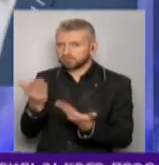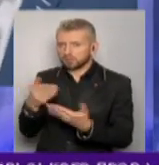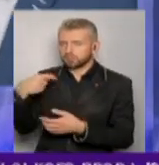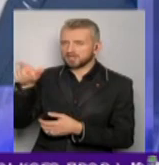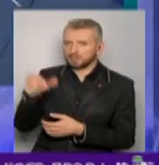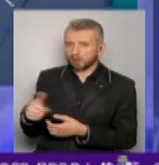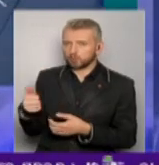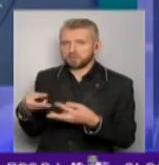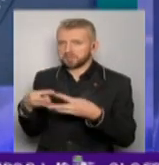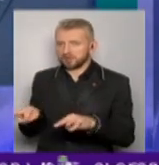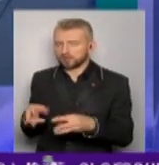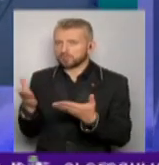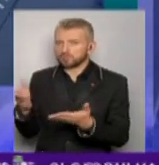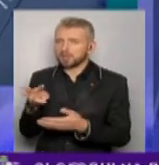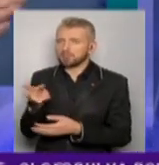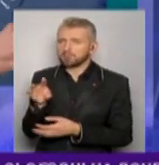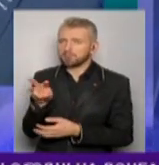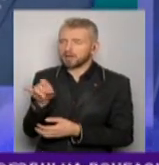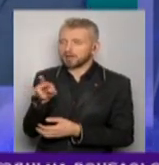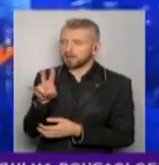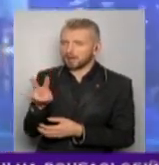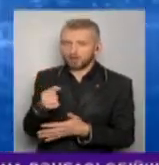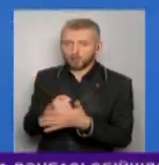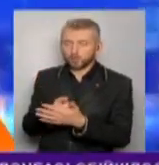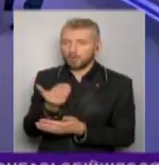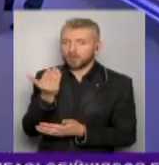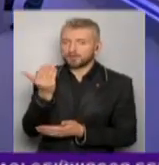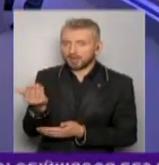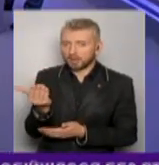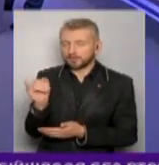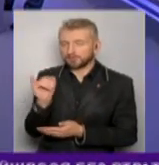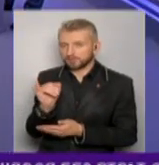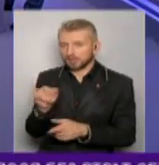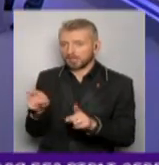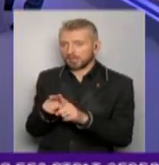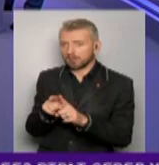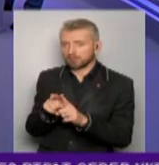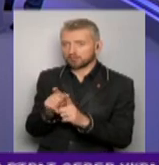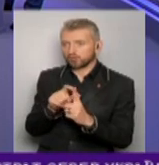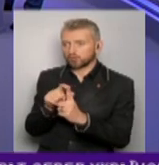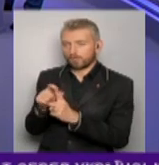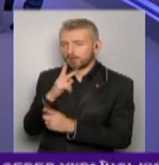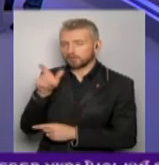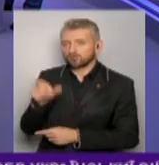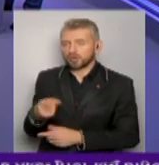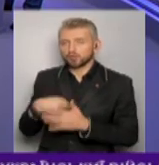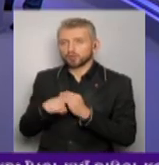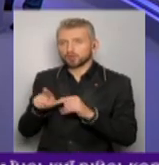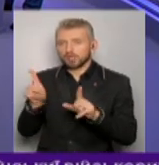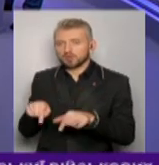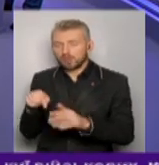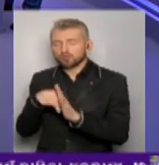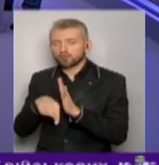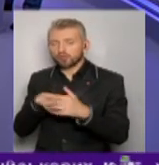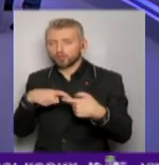президенту і прем'єр-міністру. Пане Мар'яне, ну, ось до вас і заразом такі тези нашого глядача, тому що вони теж в